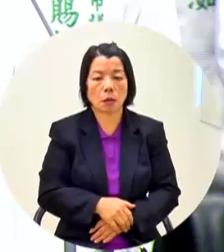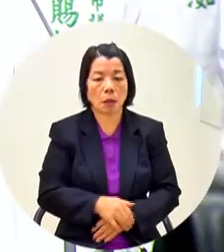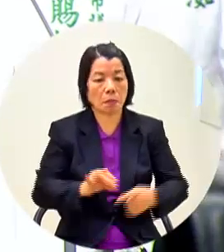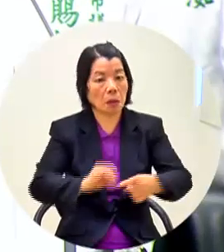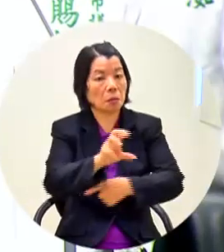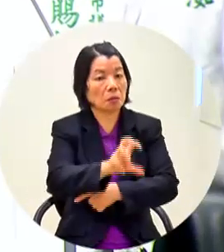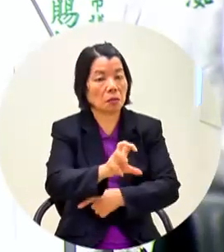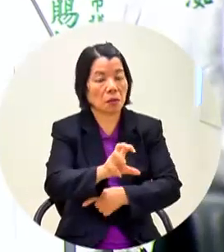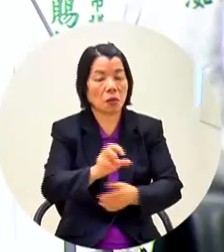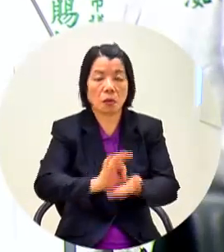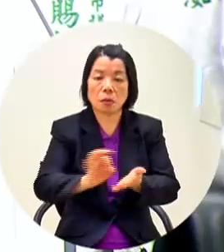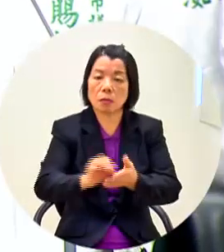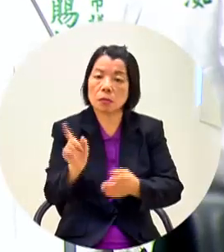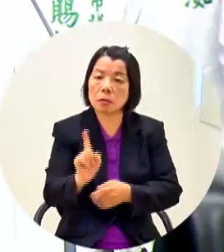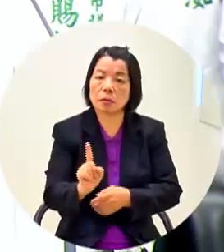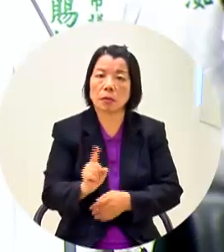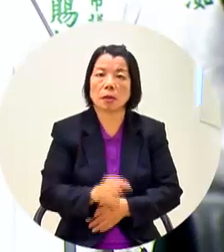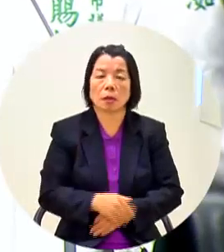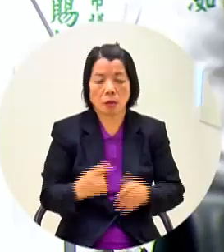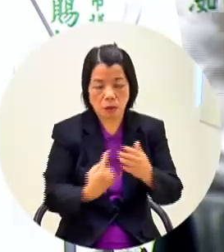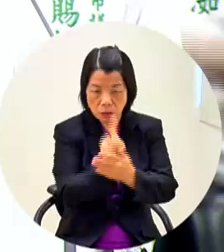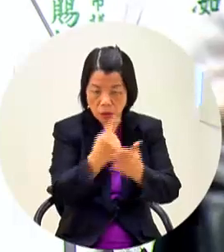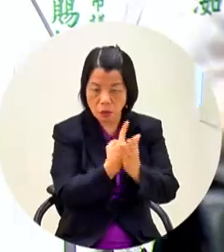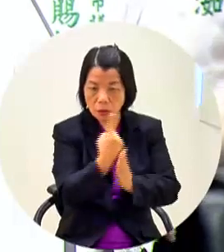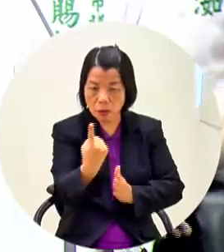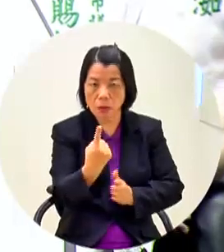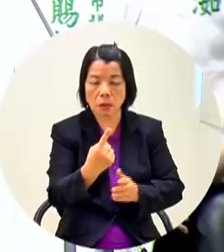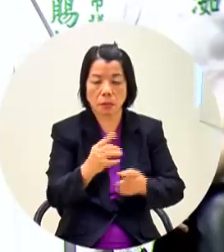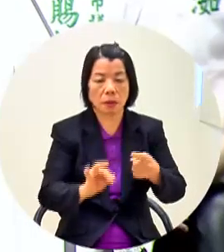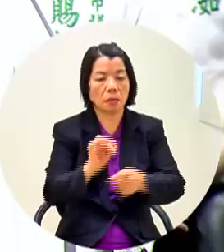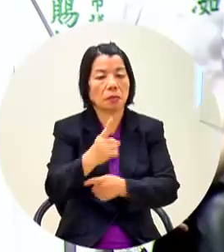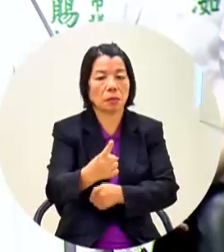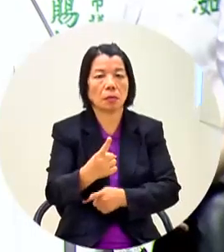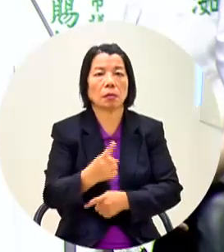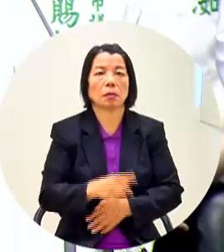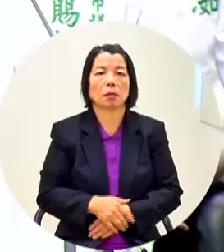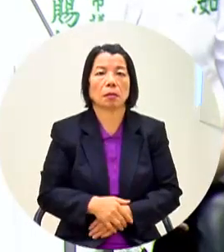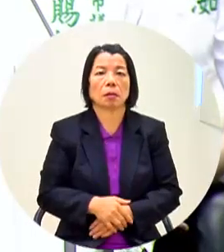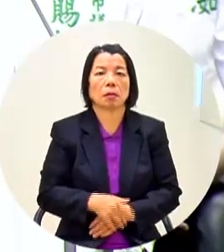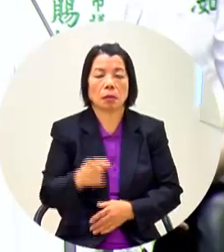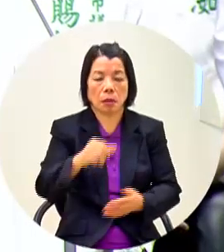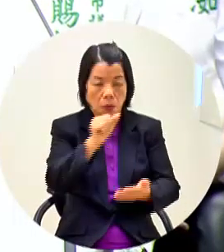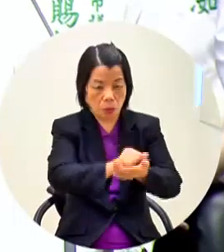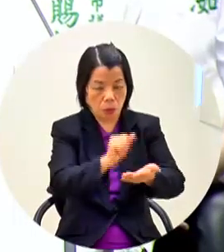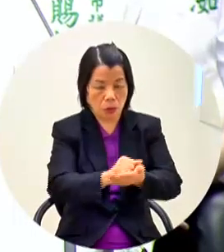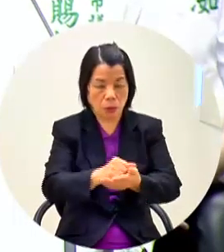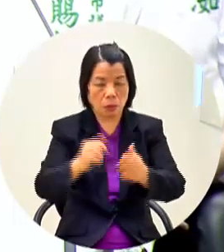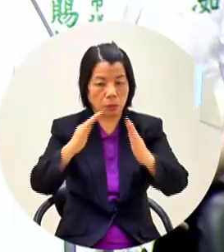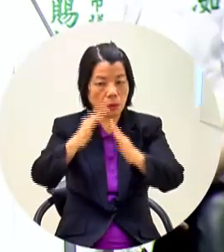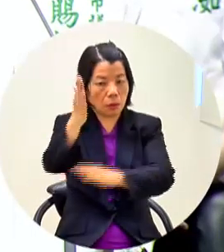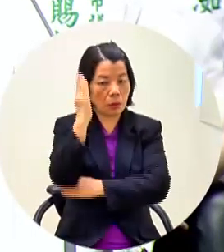面，既然只有10%啦，我帮你算过哦，市长，这资料是市府给我的哦，